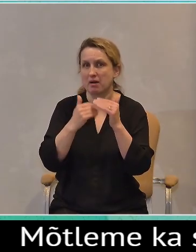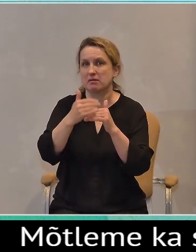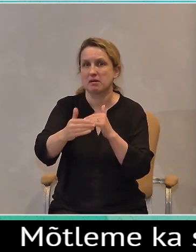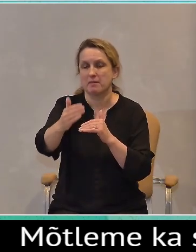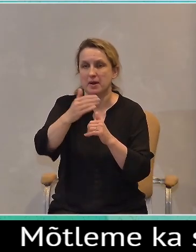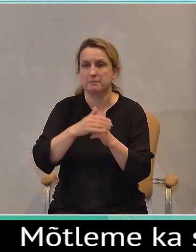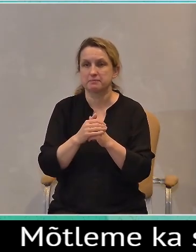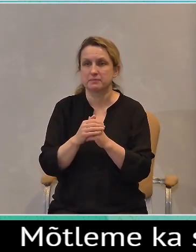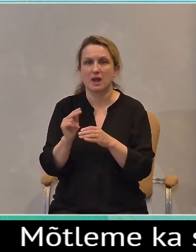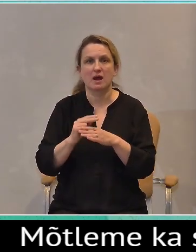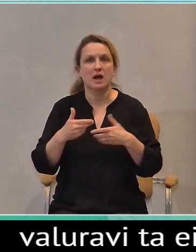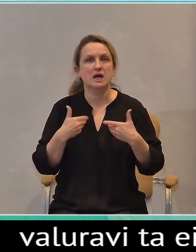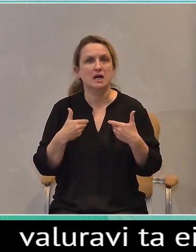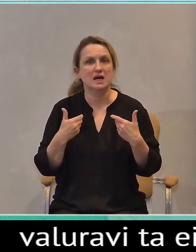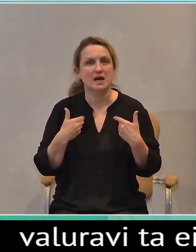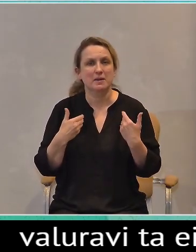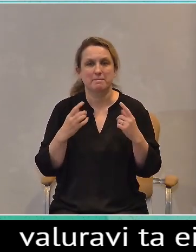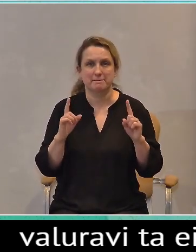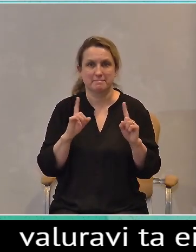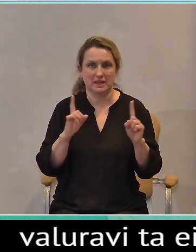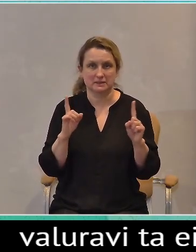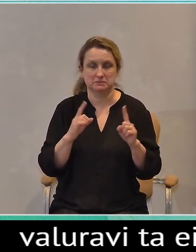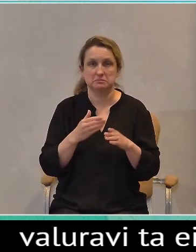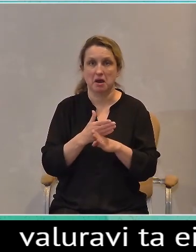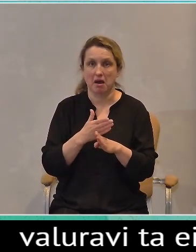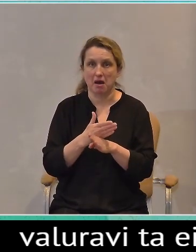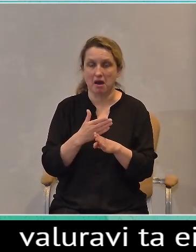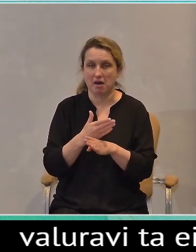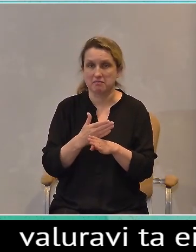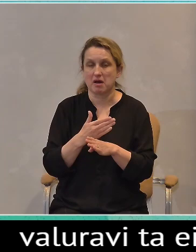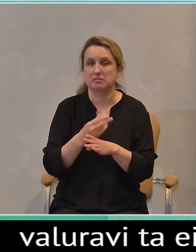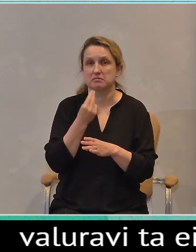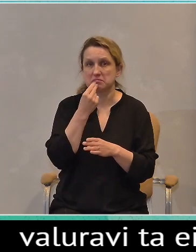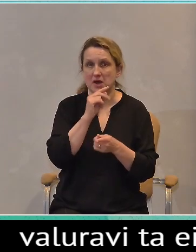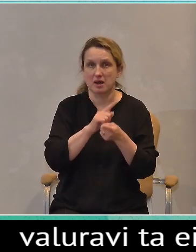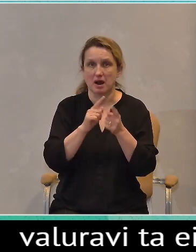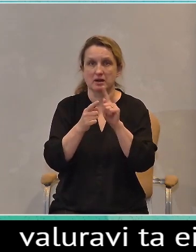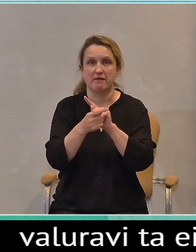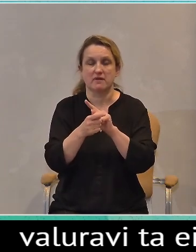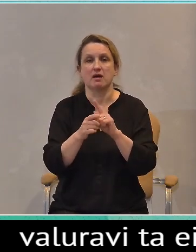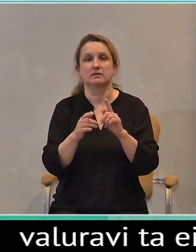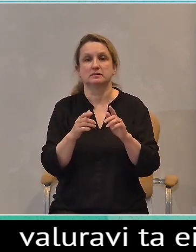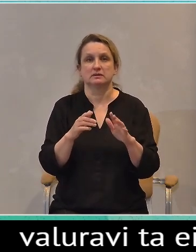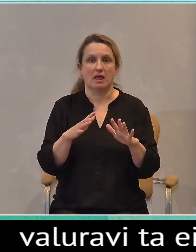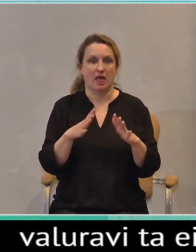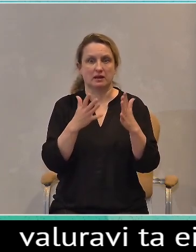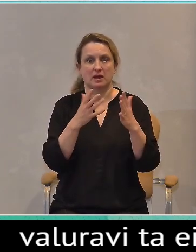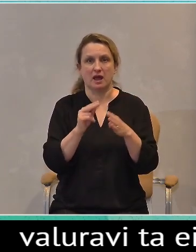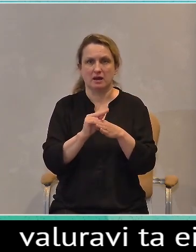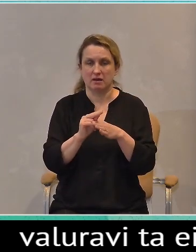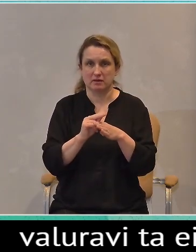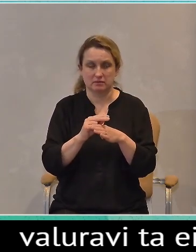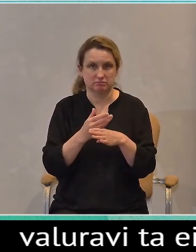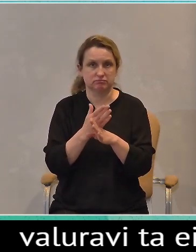on siis ravi rõõmukohad, et me näeme, et kroonilised haavad paranevad, ägedad haavad paranevad eriti kiiresti. Ravi saaks